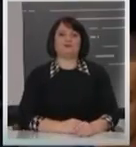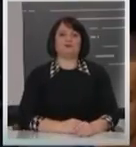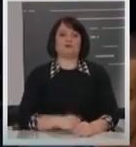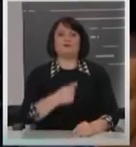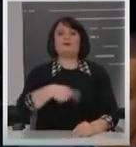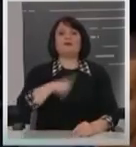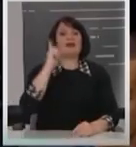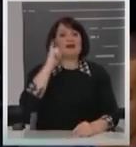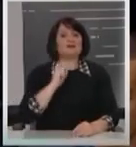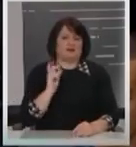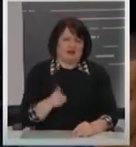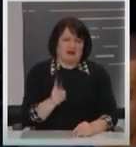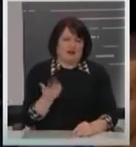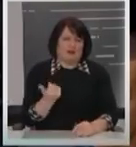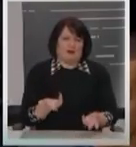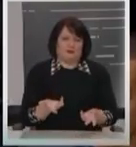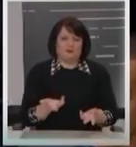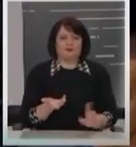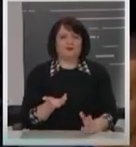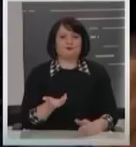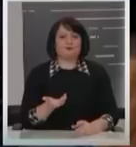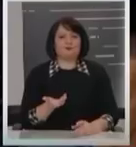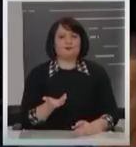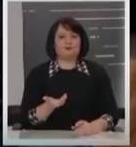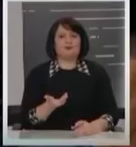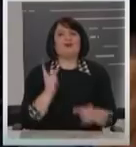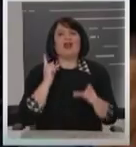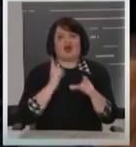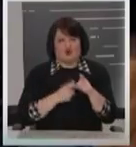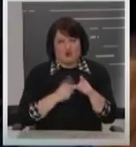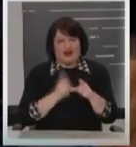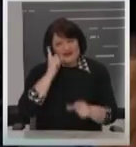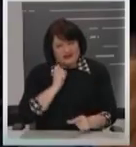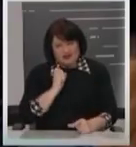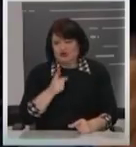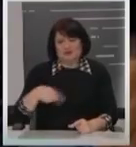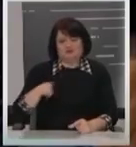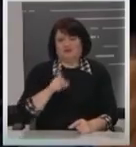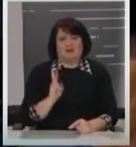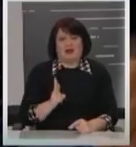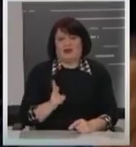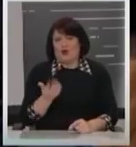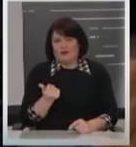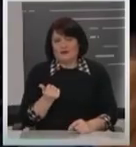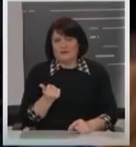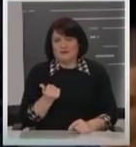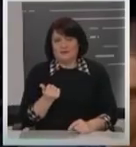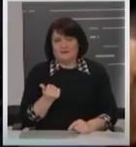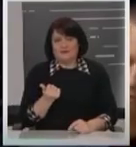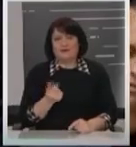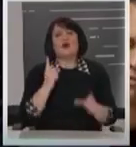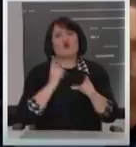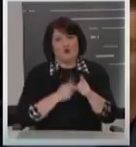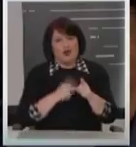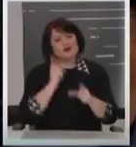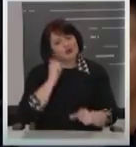γνωρίζετε ότι δεν κινδυνεύετε από το ΚΚΕ. Γνωρίζετε ότι δεν κινδυνεύετε από τους